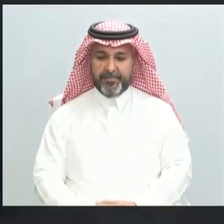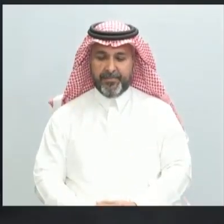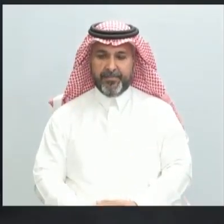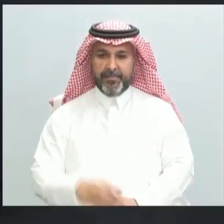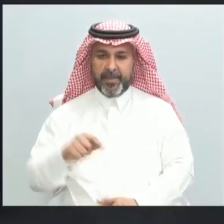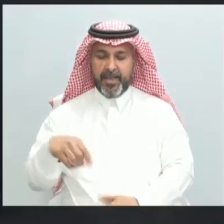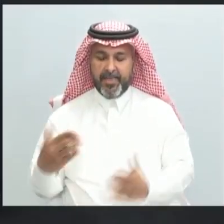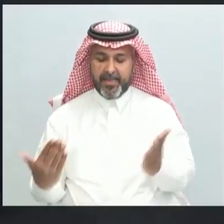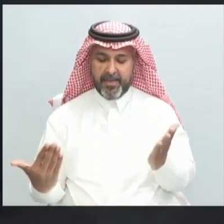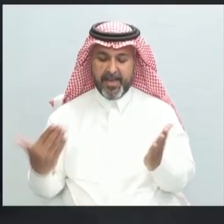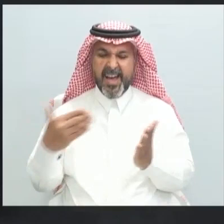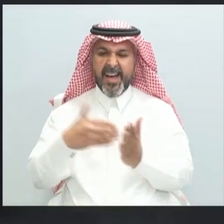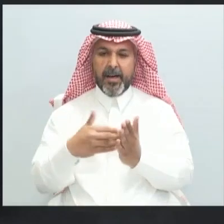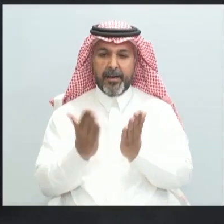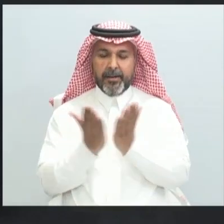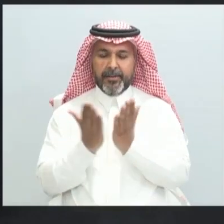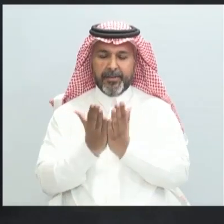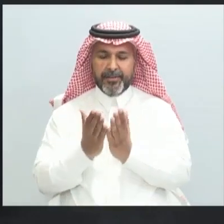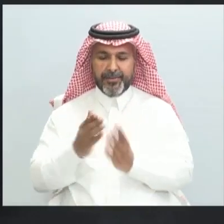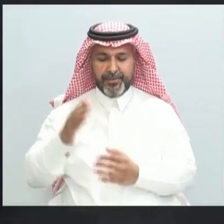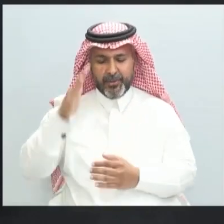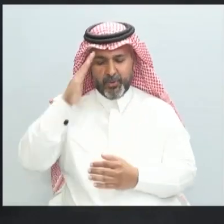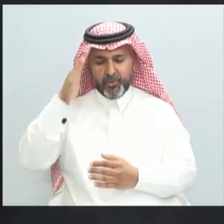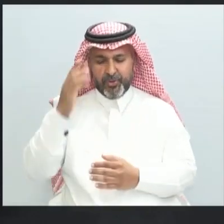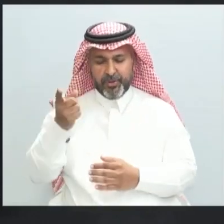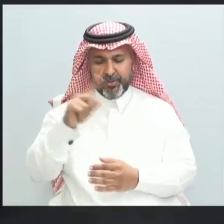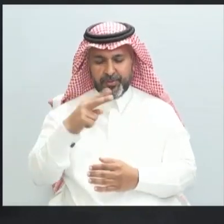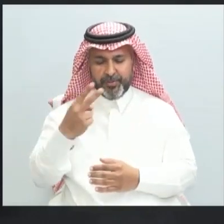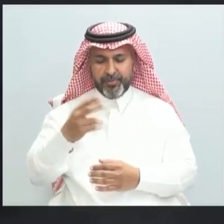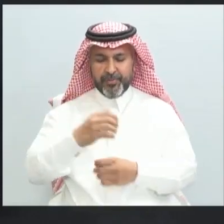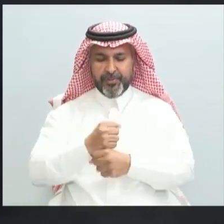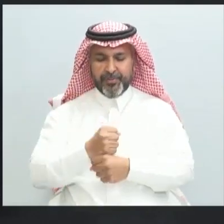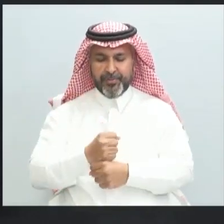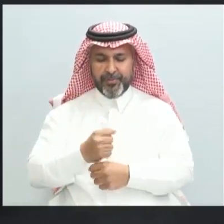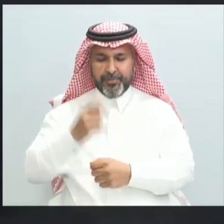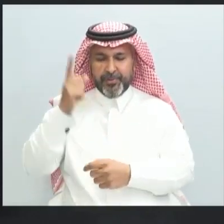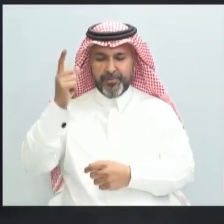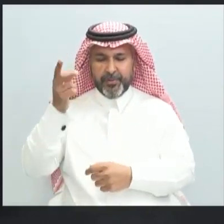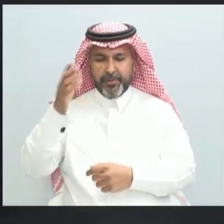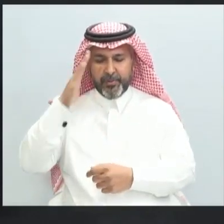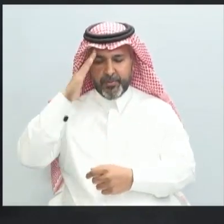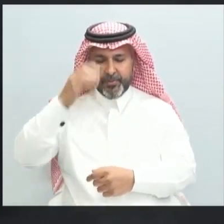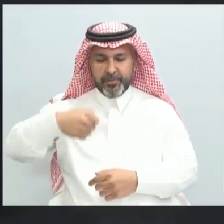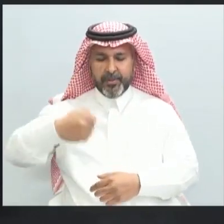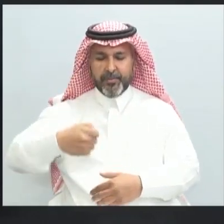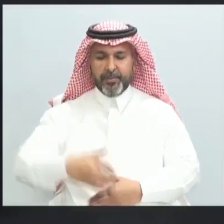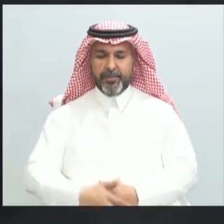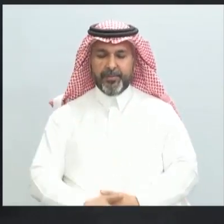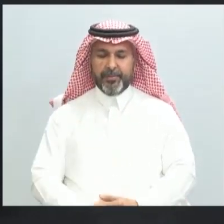كده انهينا درسنا شاكر لكم حسن استماعكم وانصاتكم والسلام عليكم ورحمه الله وبركاته